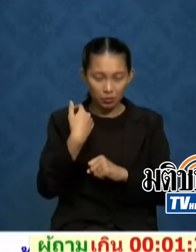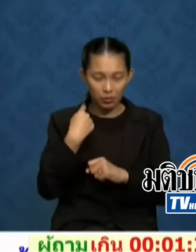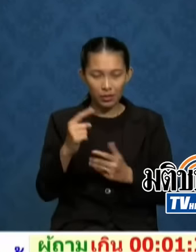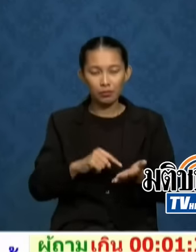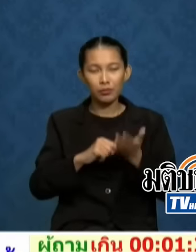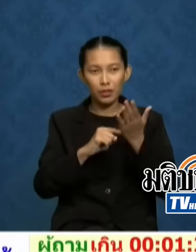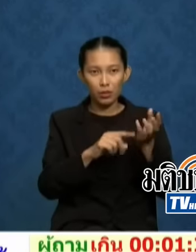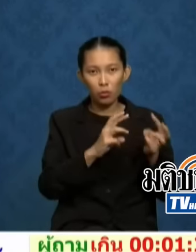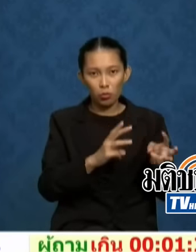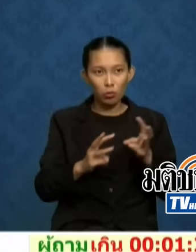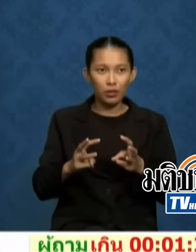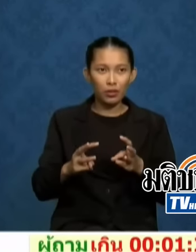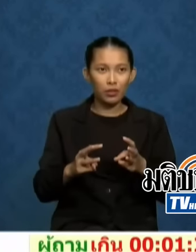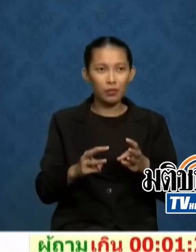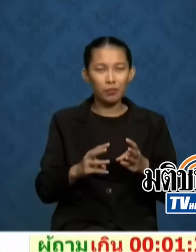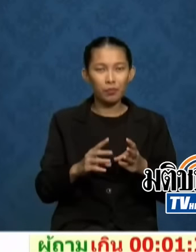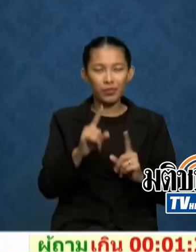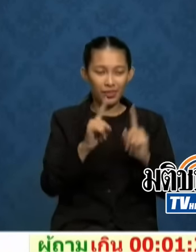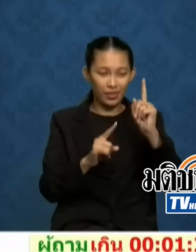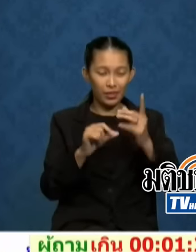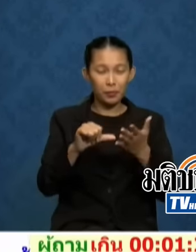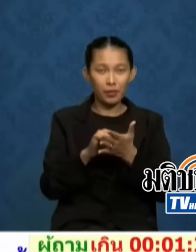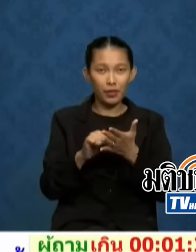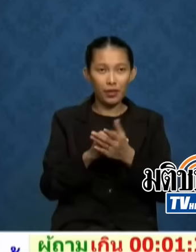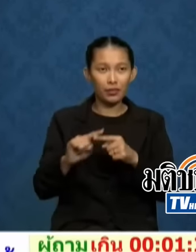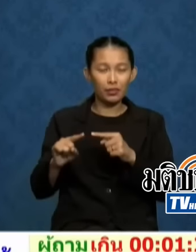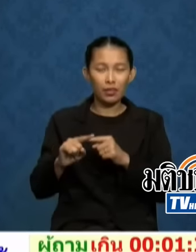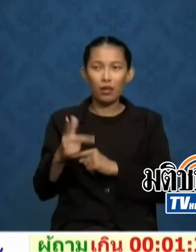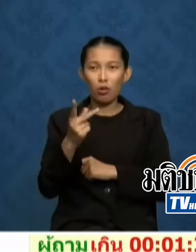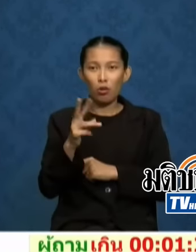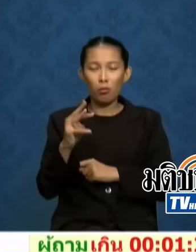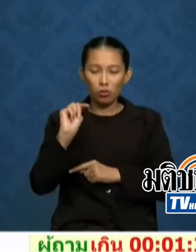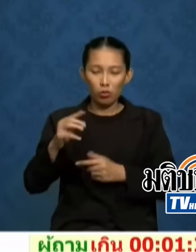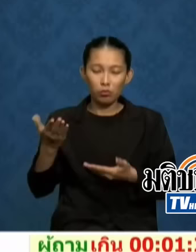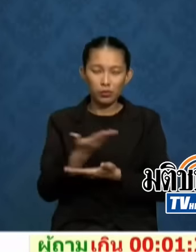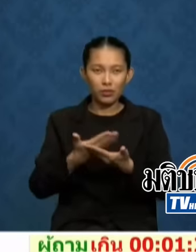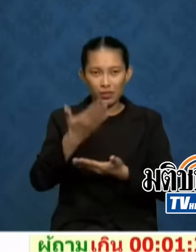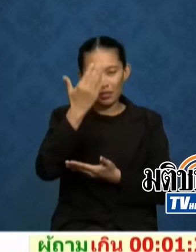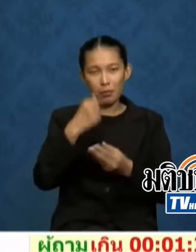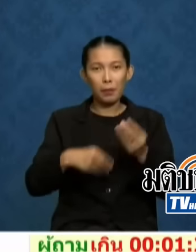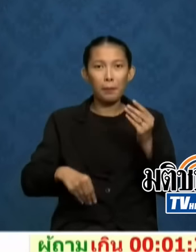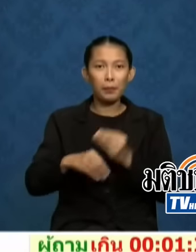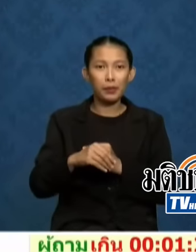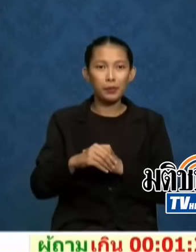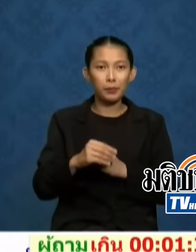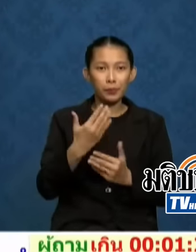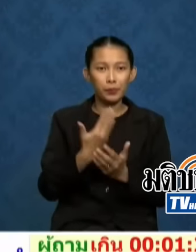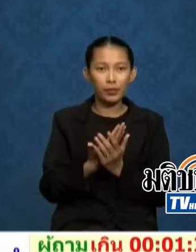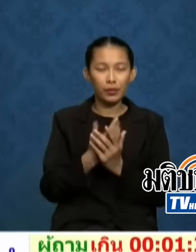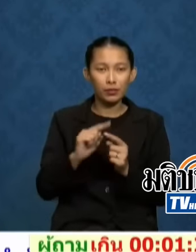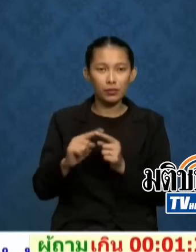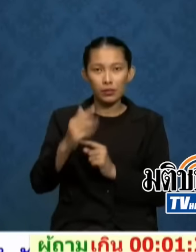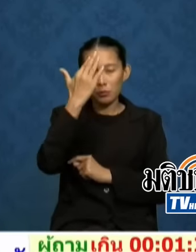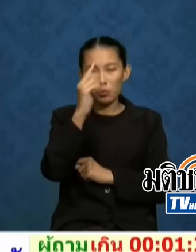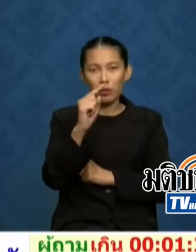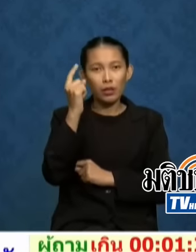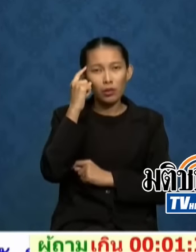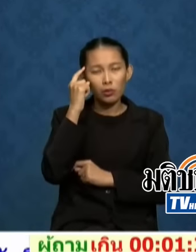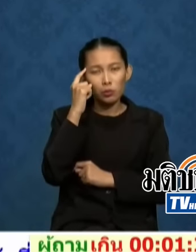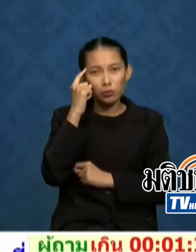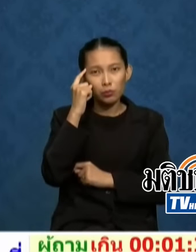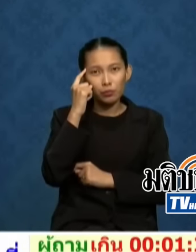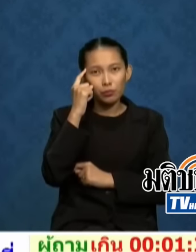ในการที่จะปรับปรุงหลักเกณฑ์นะครับไปให้ครม.ได้พิจารณาให้มากขึ้นนะครับผมทราบคร่าวๆว่าจะมีตัวเล